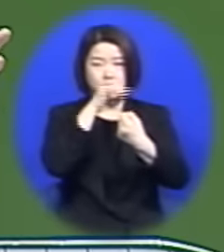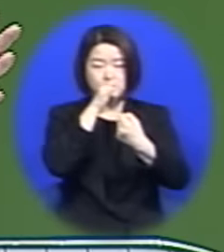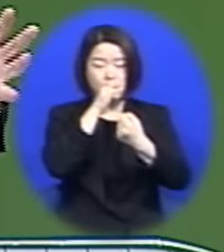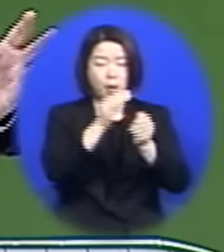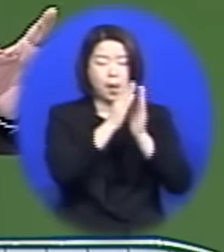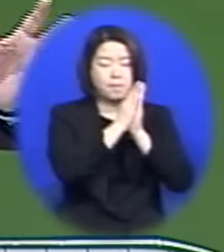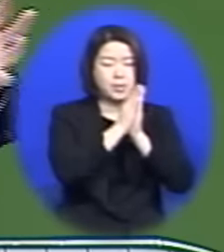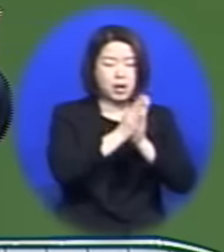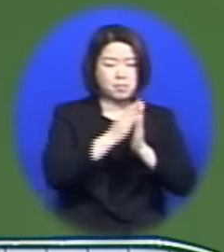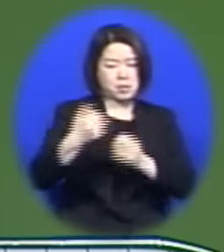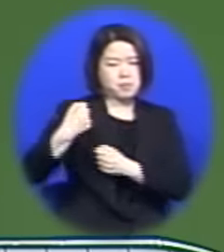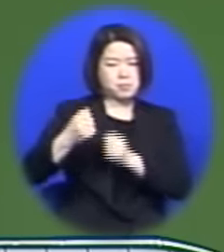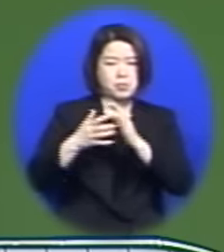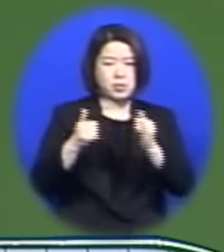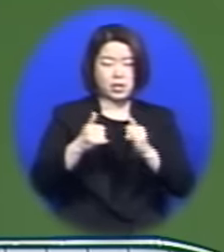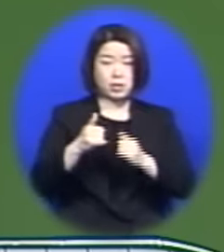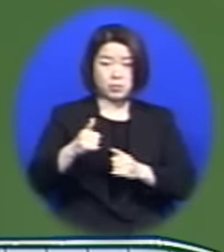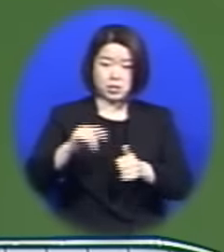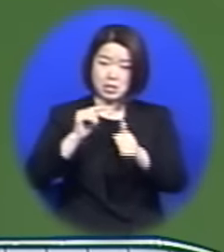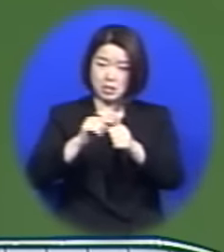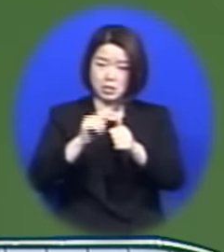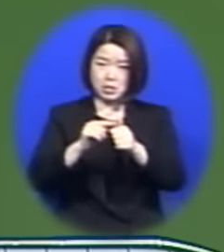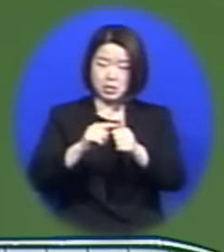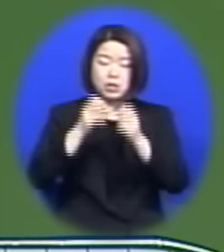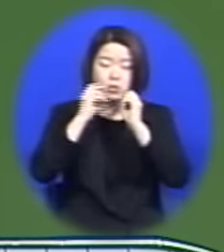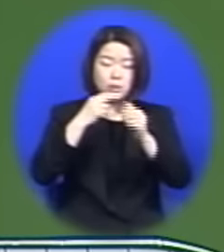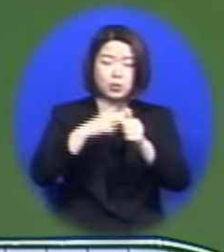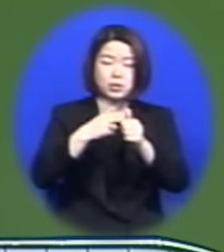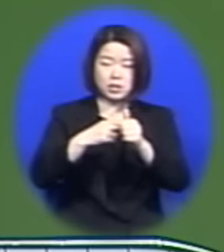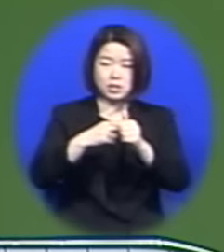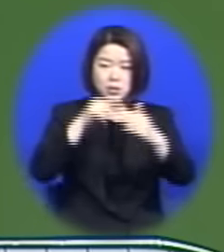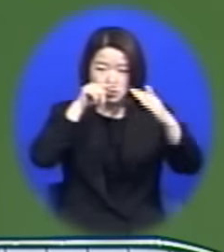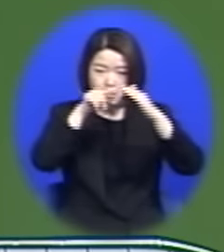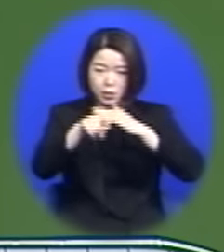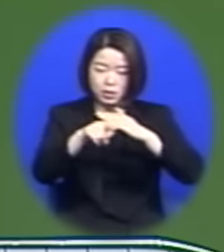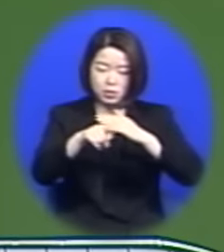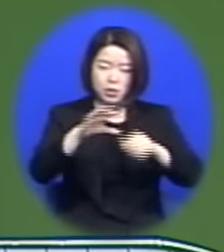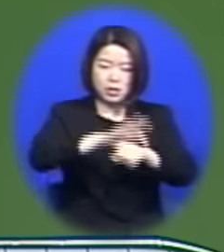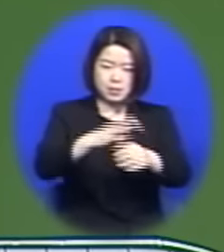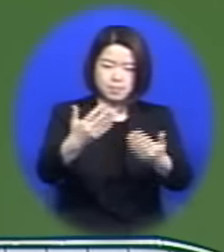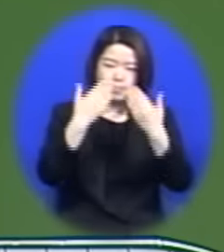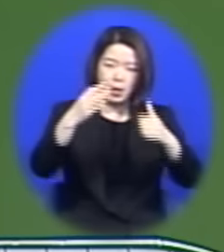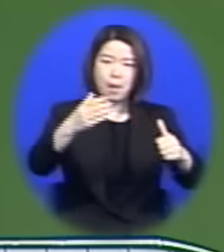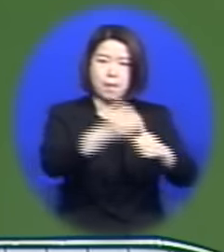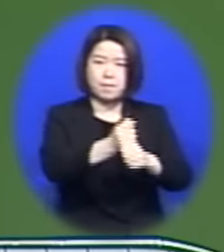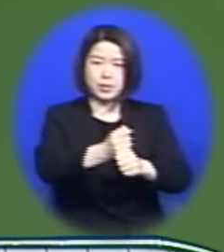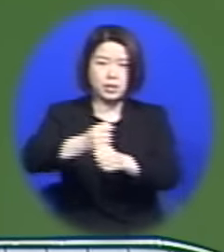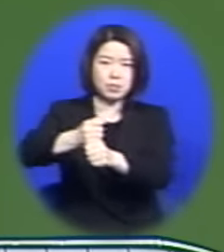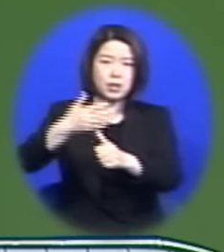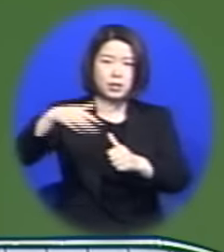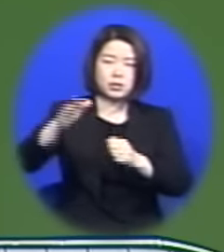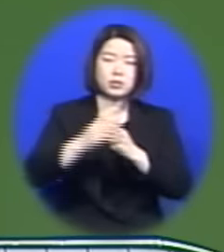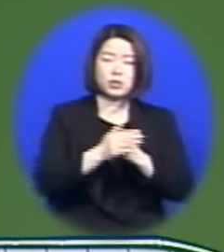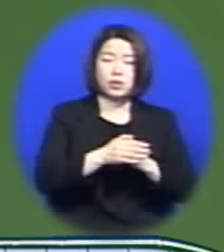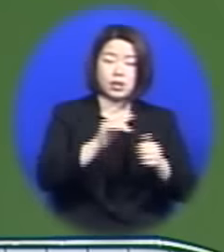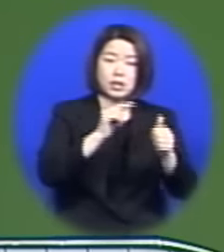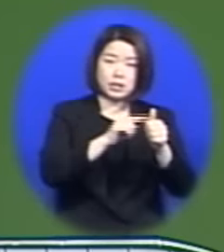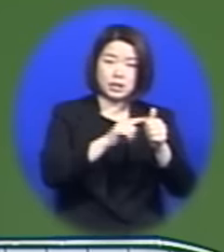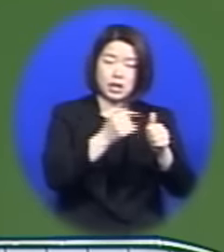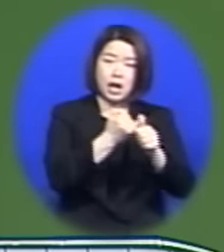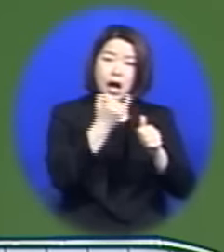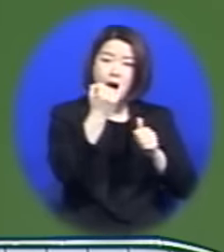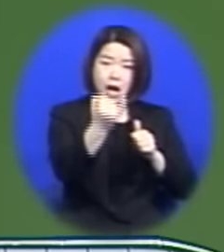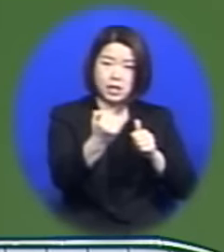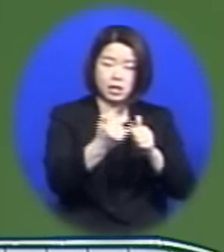들이닥쳐서이 아니 저 선교사님을 감옥에 붙잡아 갔습니다 그 아내는 임신한